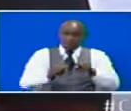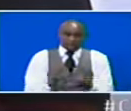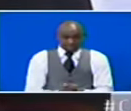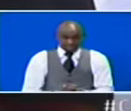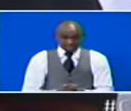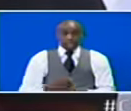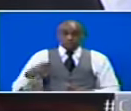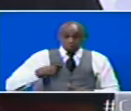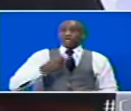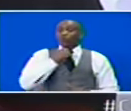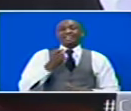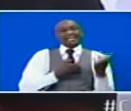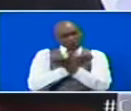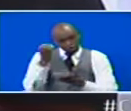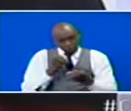Tunataka tuimarishe uchumi.